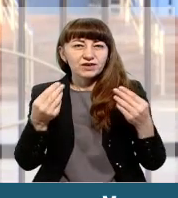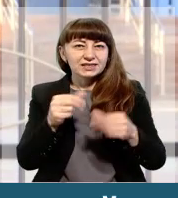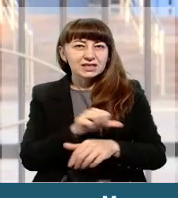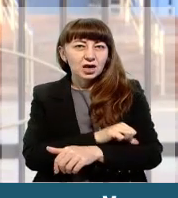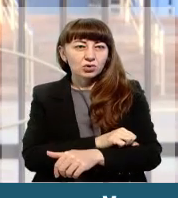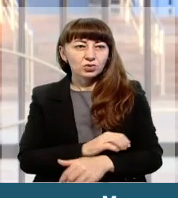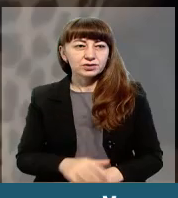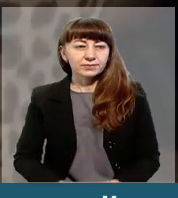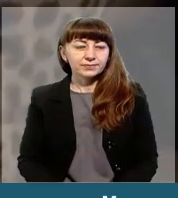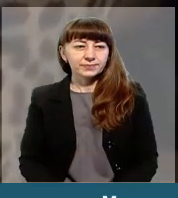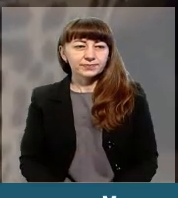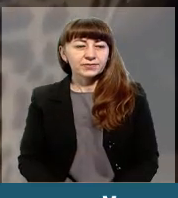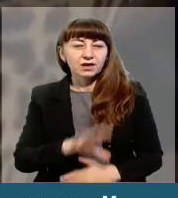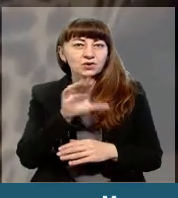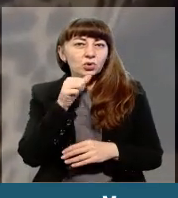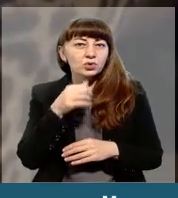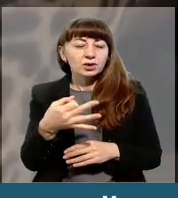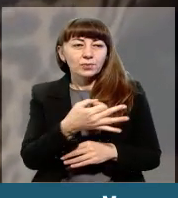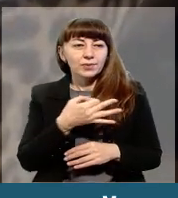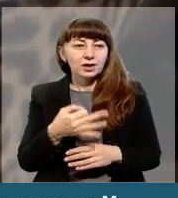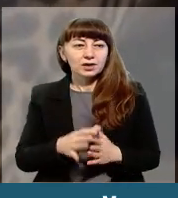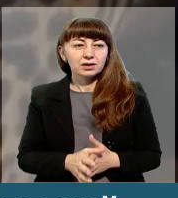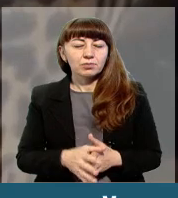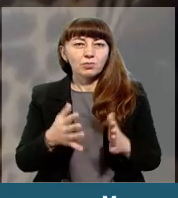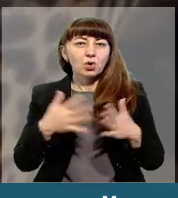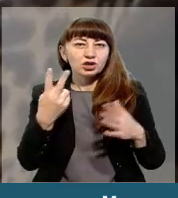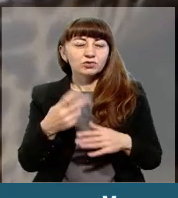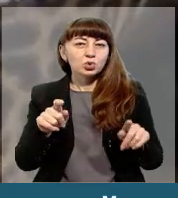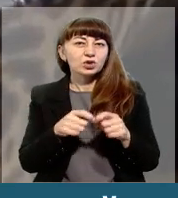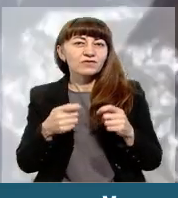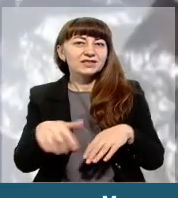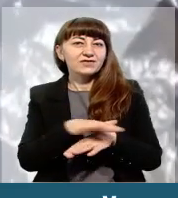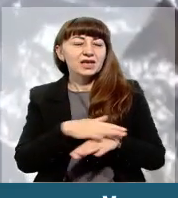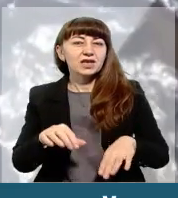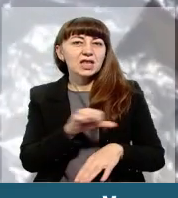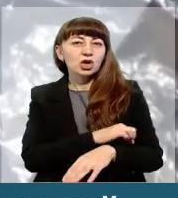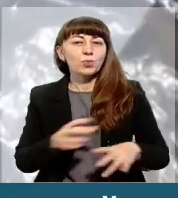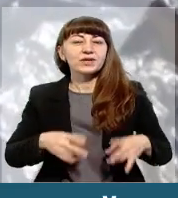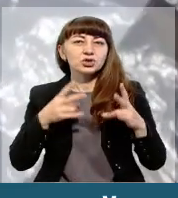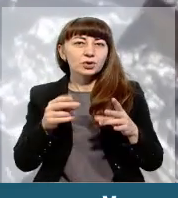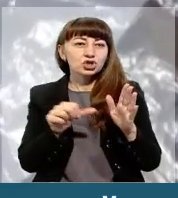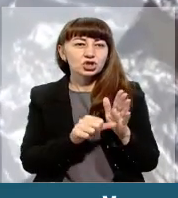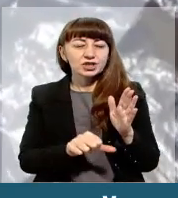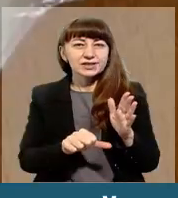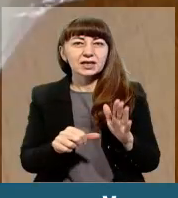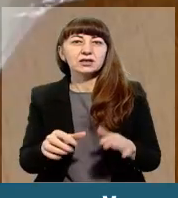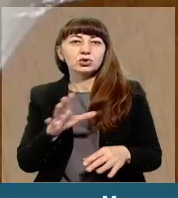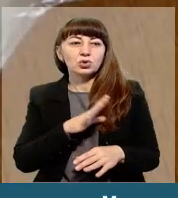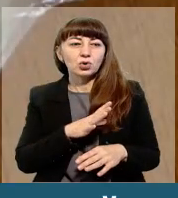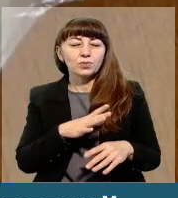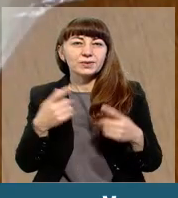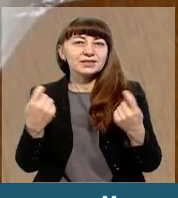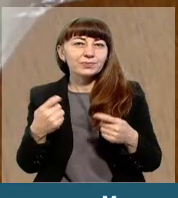синтетические наркотические средства. Всего в регионе выявлено более 200 правонарушений в сфере наркопреступности, более 60 из которых –